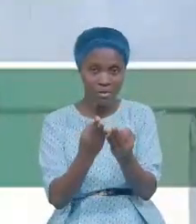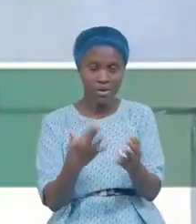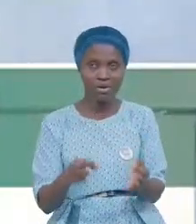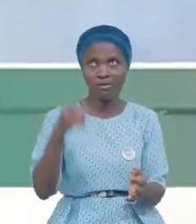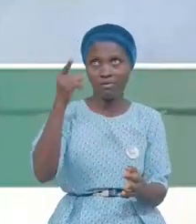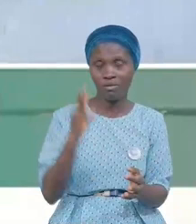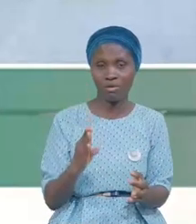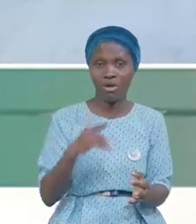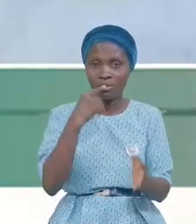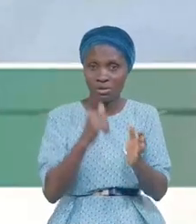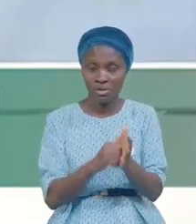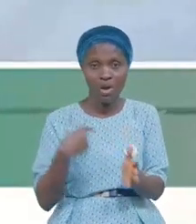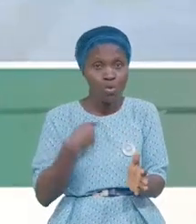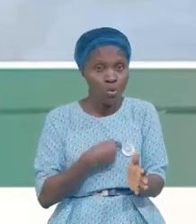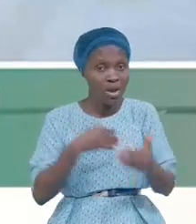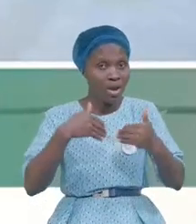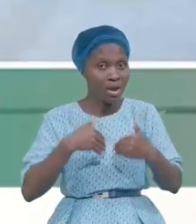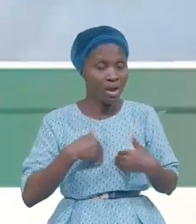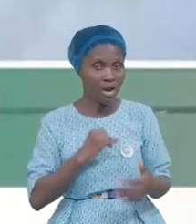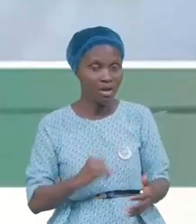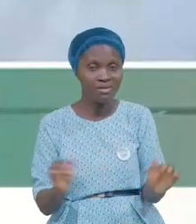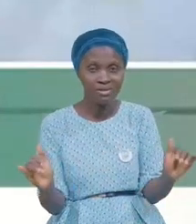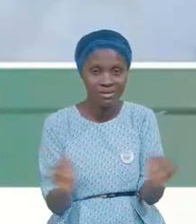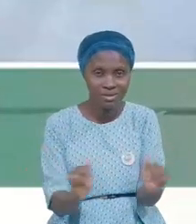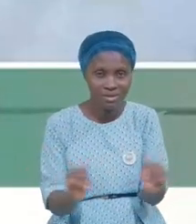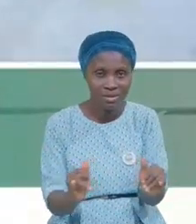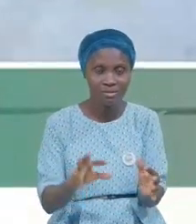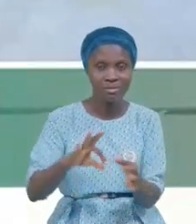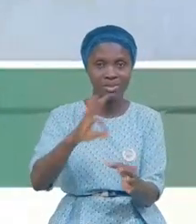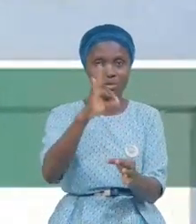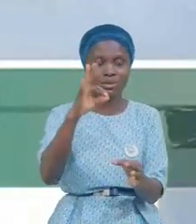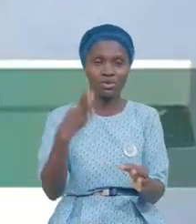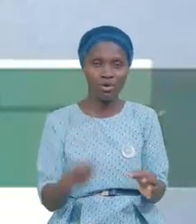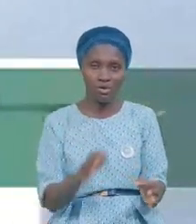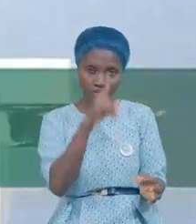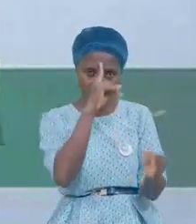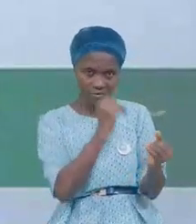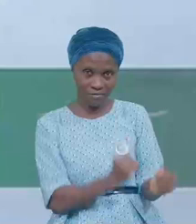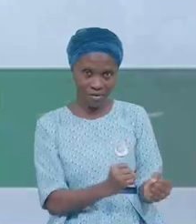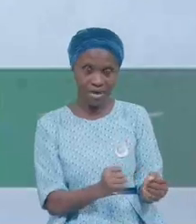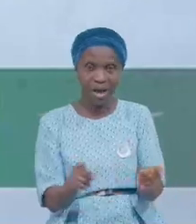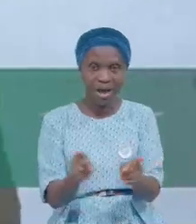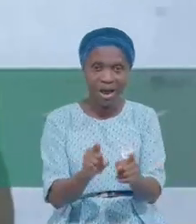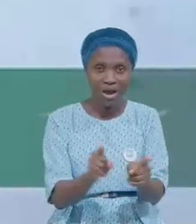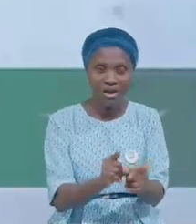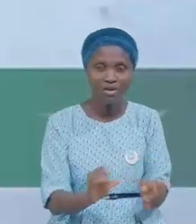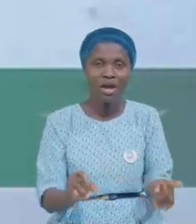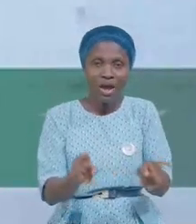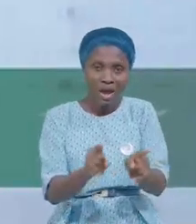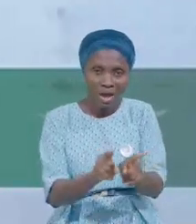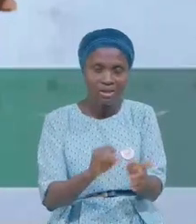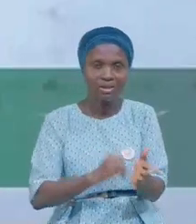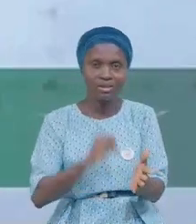dit, nous avons, et nous, et comme nous avons le même esprit de foi, qui est exprimé dans cette parole